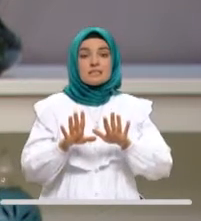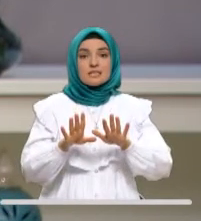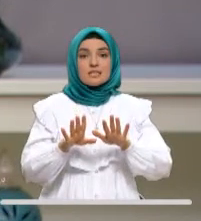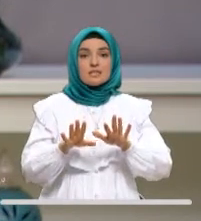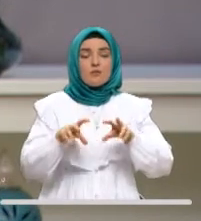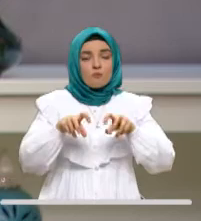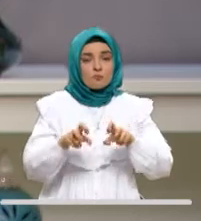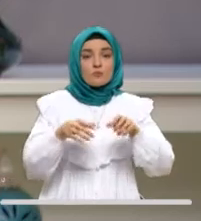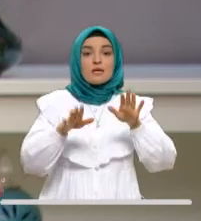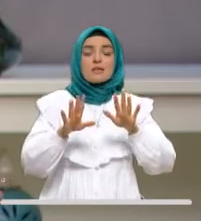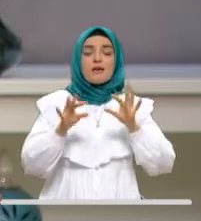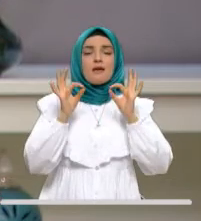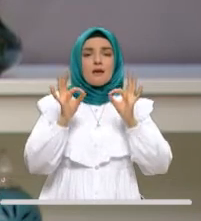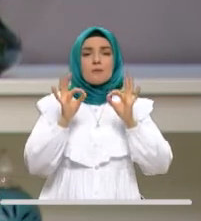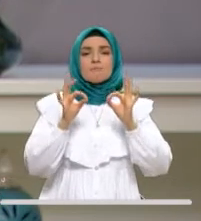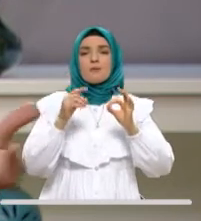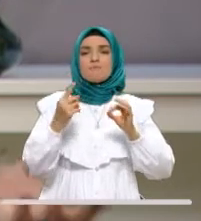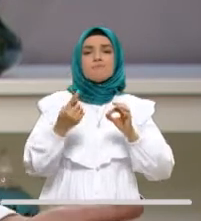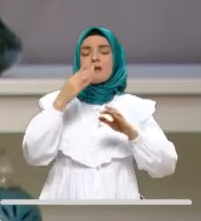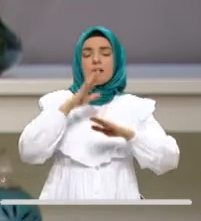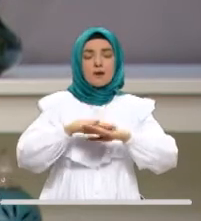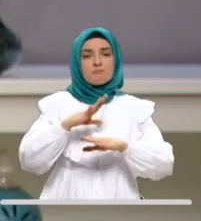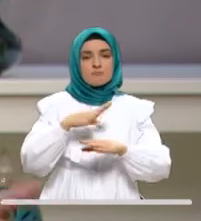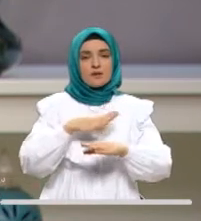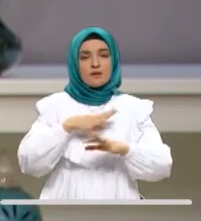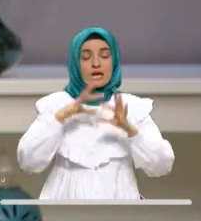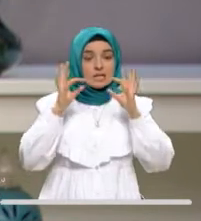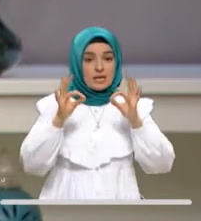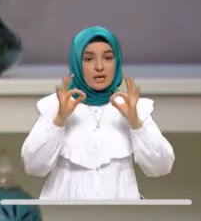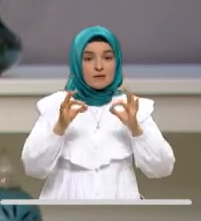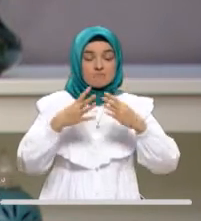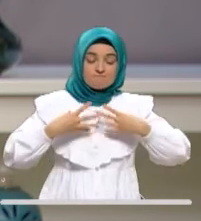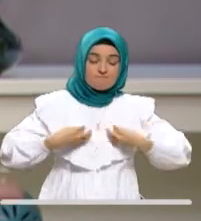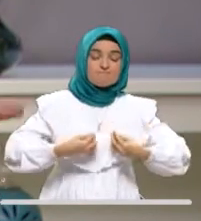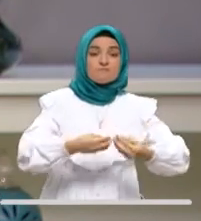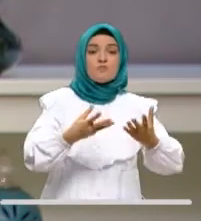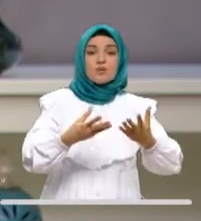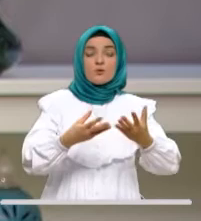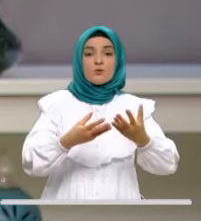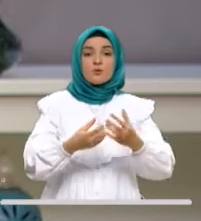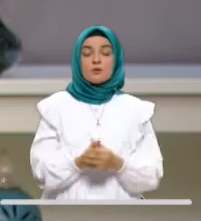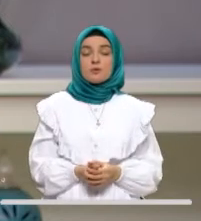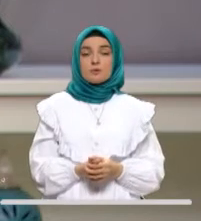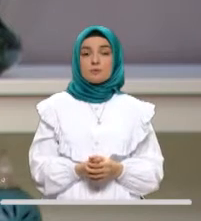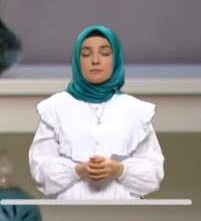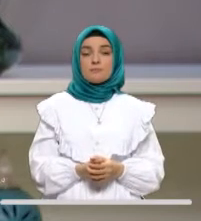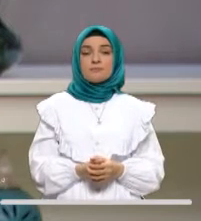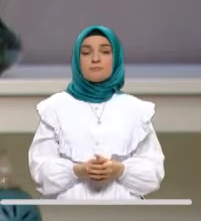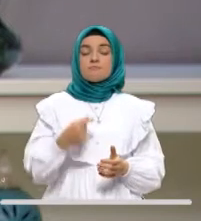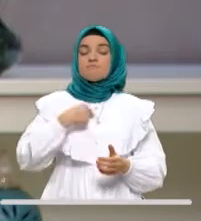Hiç durmuyorlar, sürekli bir şeyler yapıyorlar, sürekli infak ediyorlar, vakfiyelerde bulunuyorlar. Mesela ben şunu da merak ediyorum Nermin